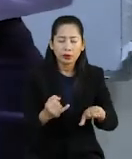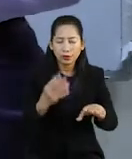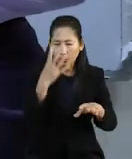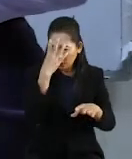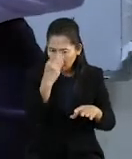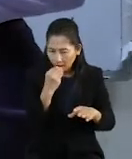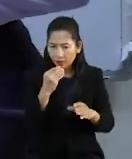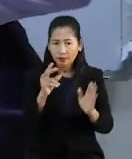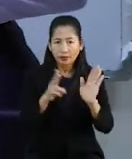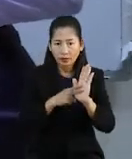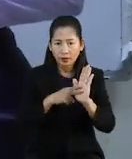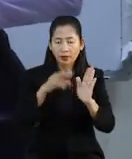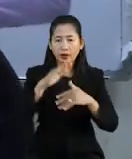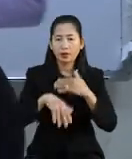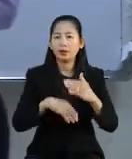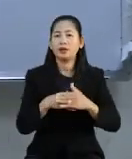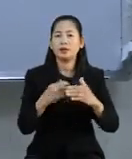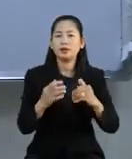lo tay con tìm ở khăn á